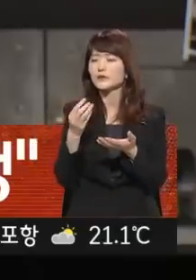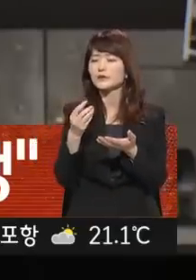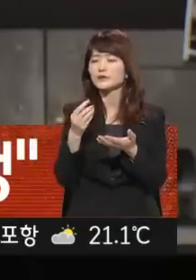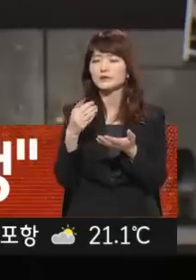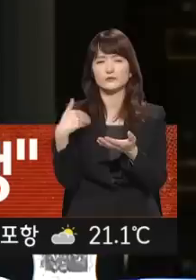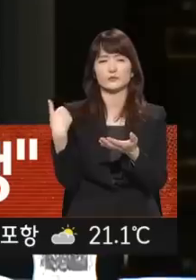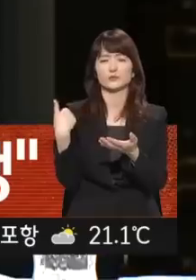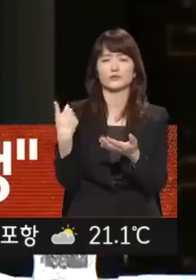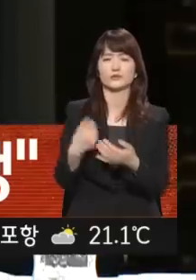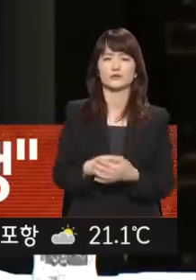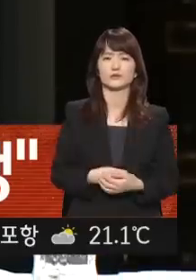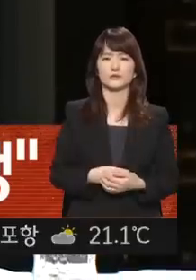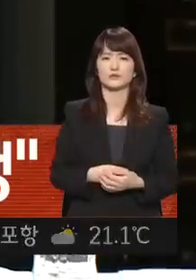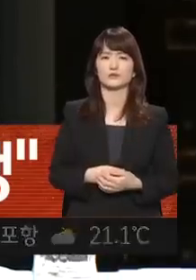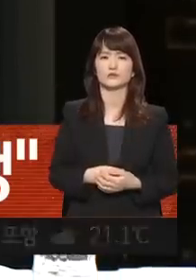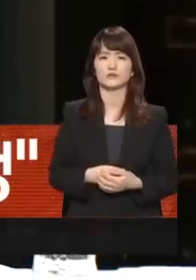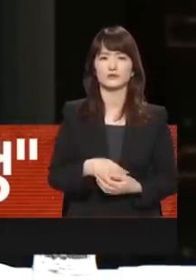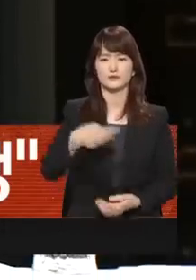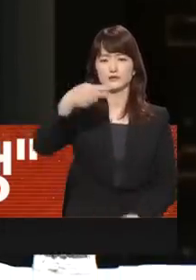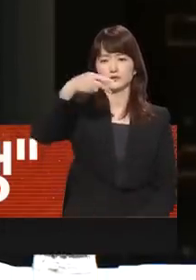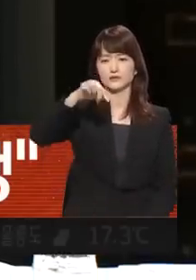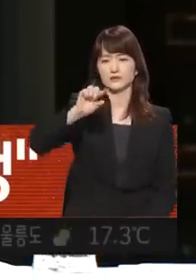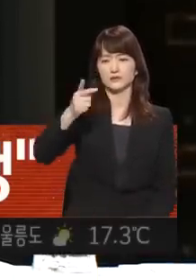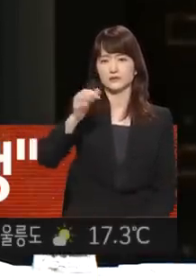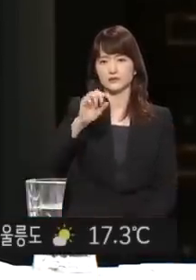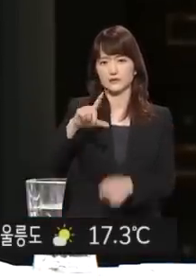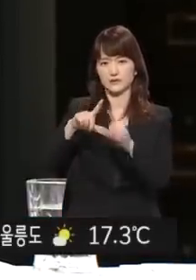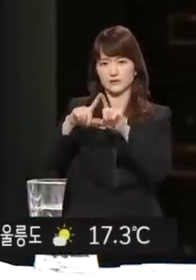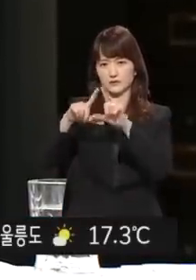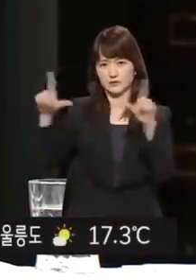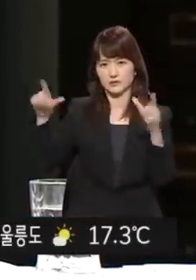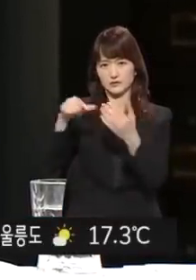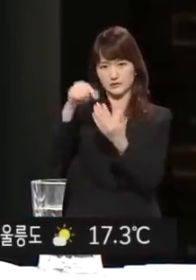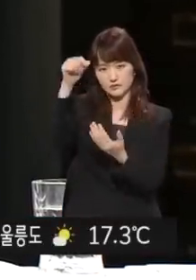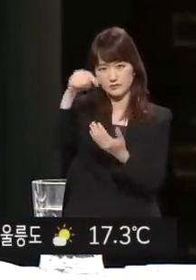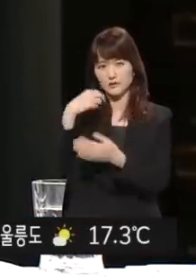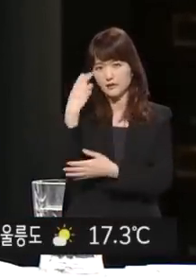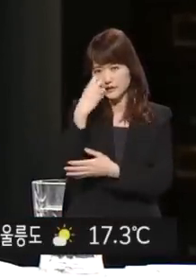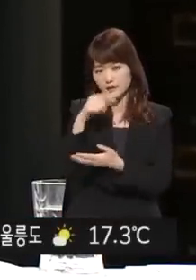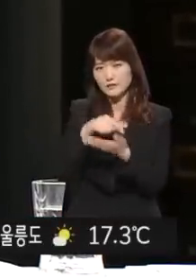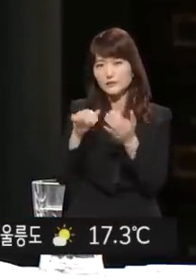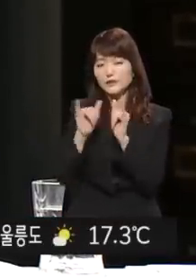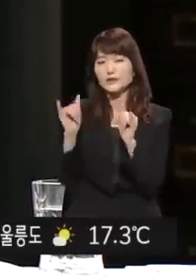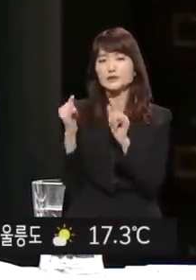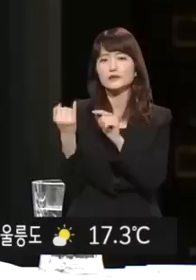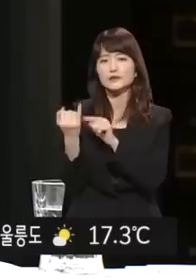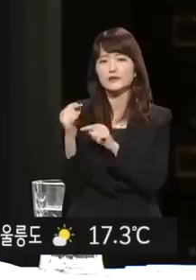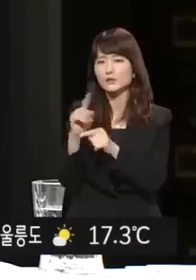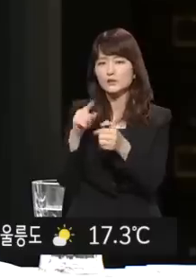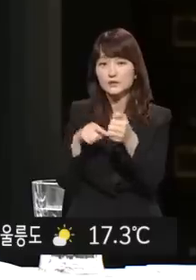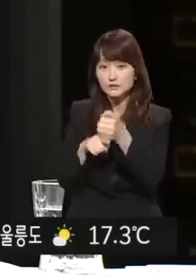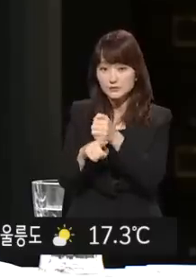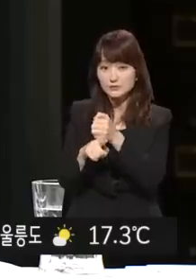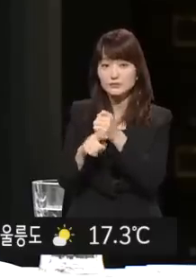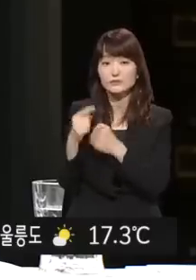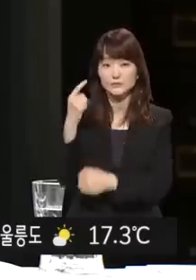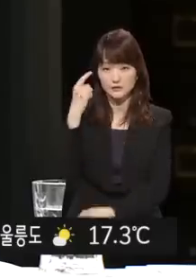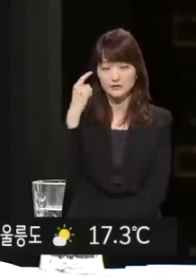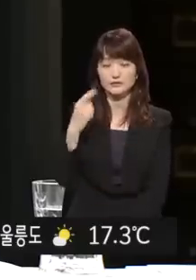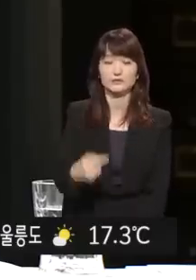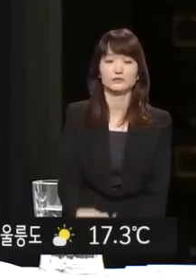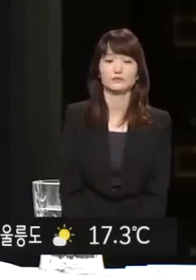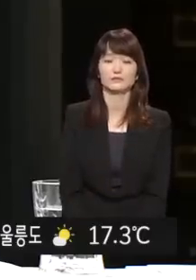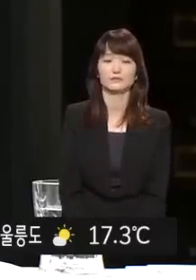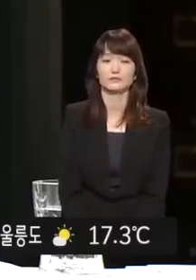그러면은 실제로 그 이른바 신앙 스타로 선발이 되고 관리가 됐던 피해자에게 과연 이게 어떤 의미였는지 직접